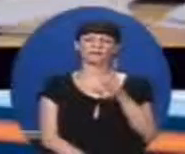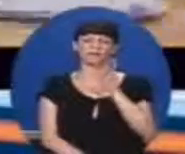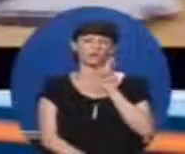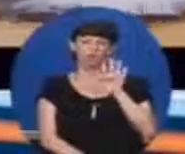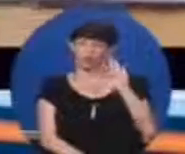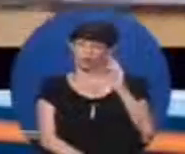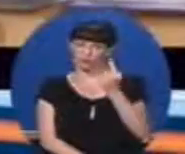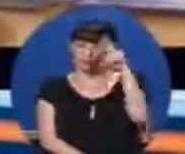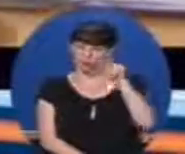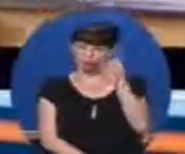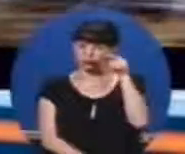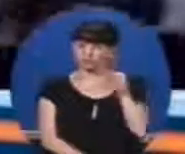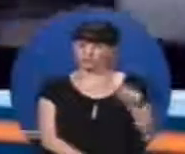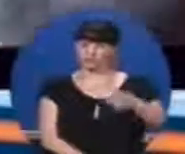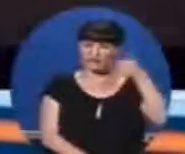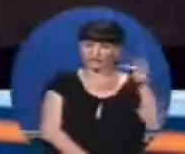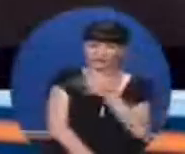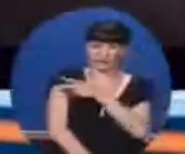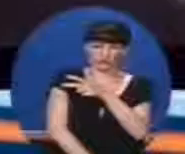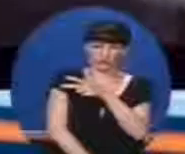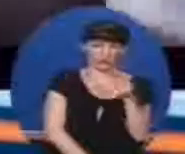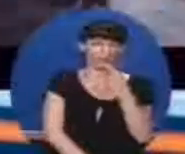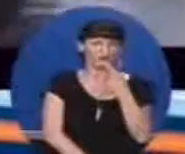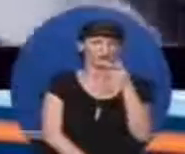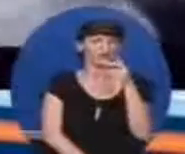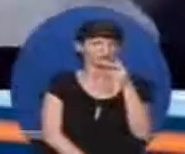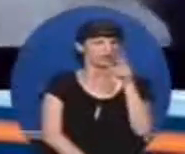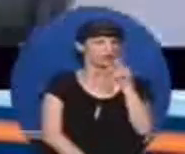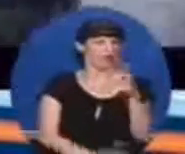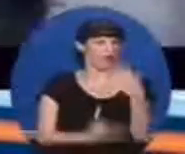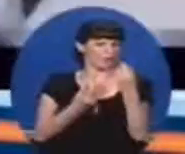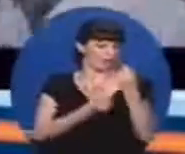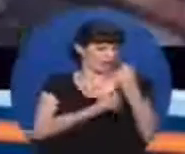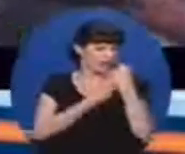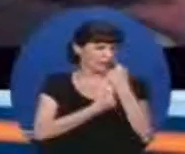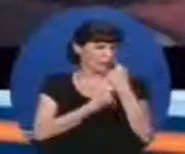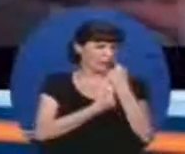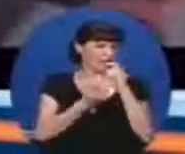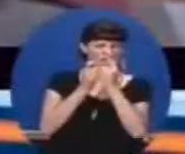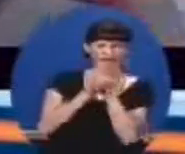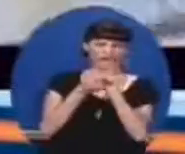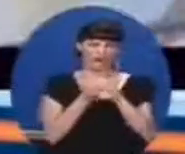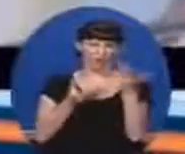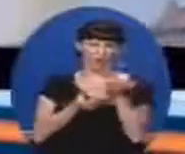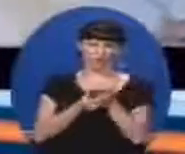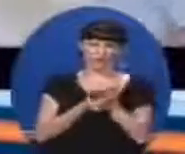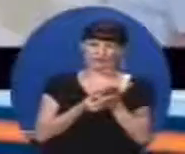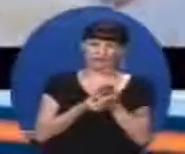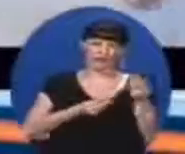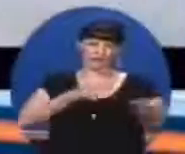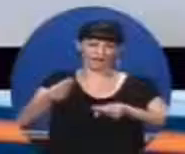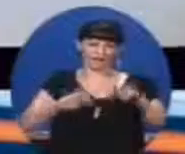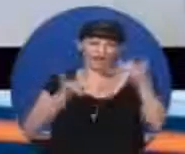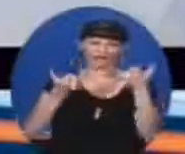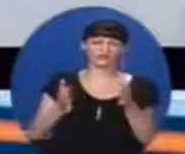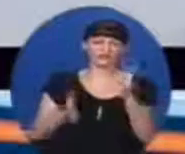סגירת תיקים ולהפוך גם מפשע לאבון ומאבון לחטא. עכשיו מח"ש, בעקבות כל התמונות האלה, הם צריכים ללכת לבדוק את כל